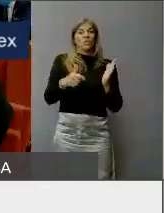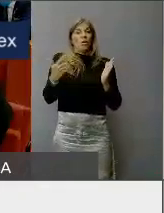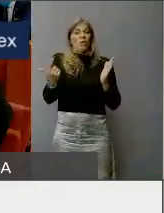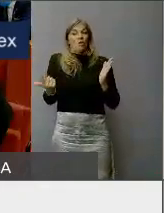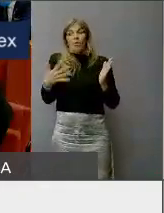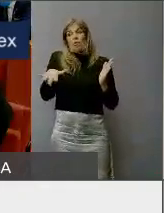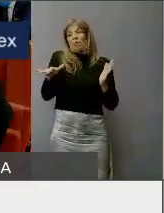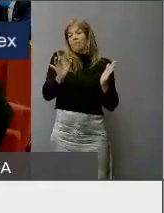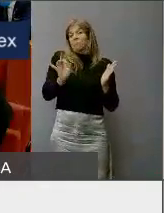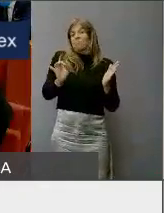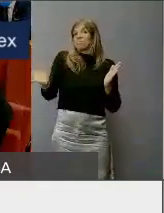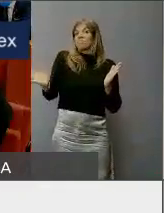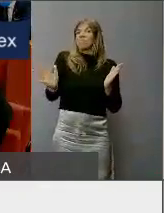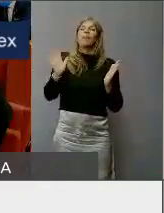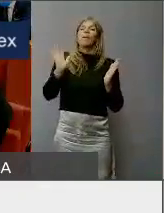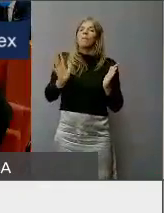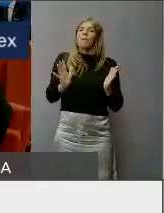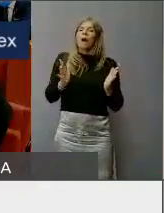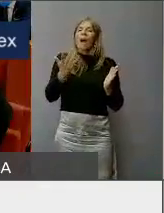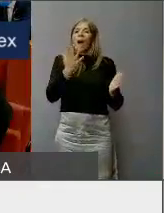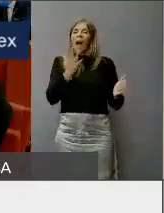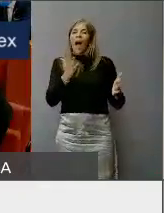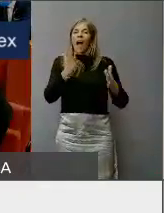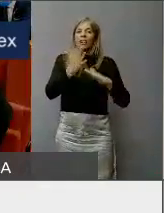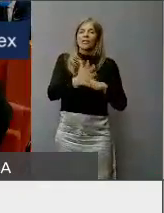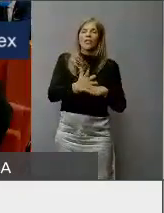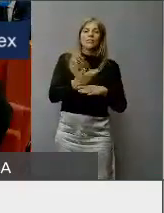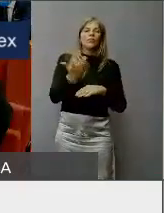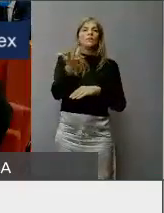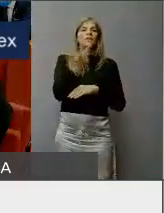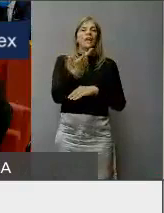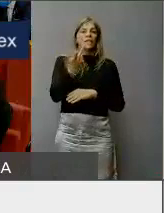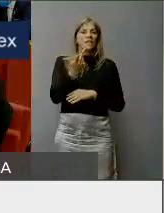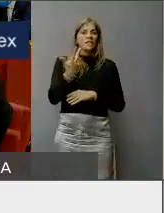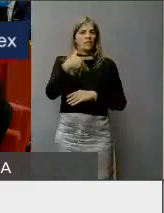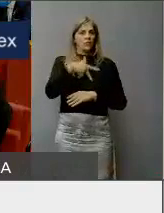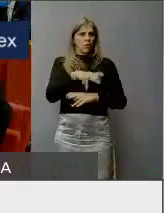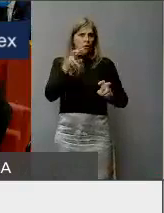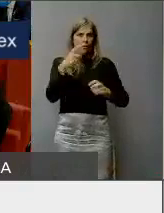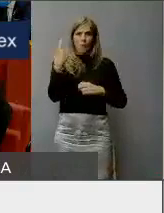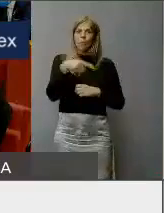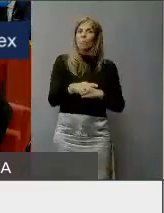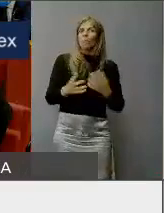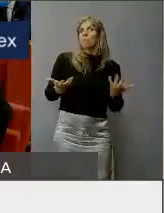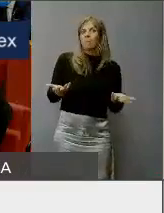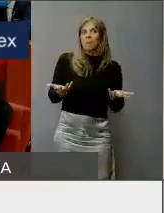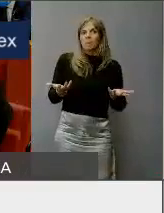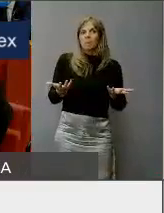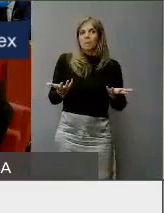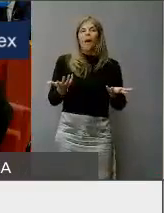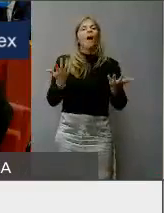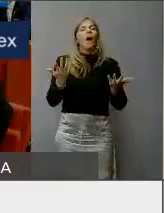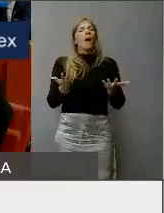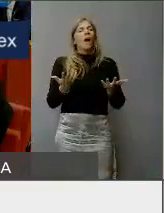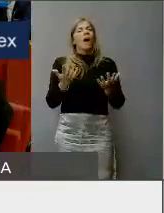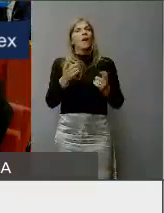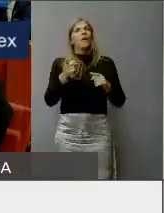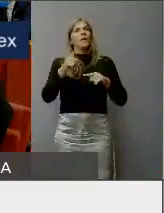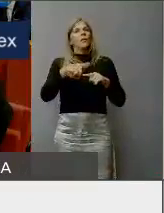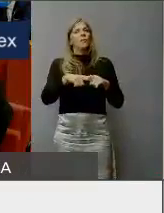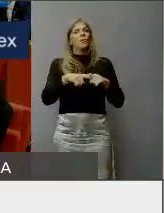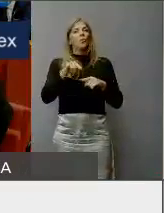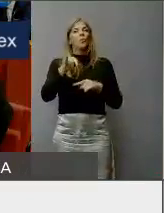l'accesso ai servizi sociali e in questo modo peraltro evita di considerare